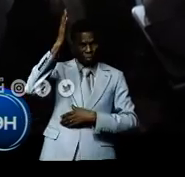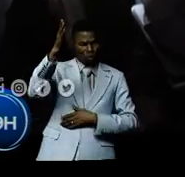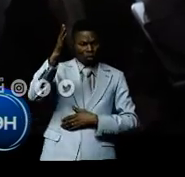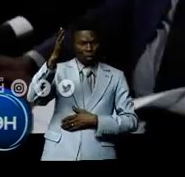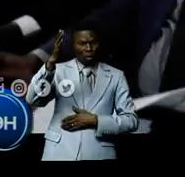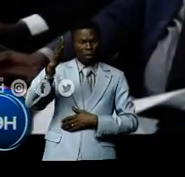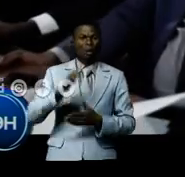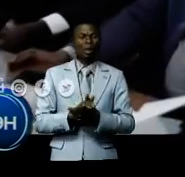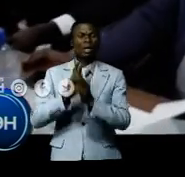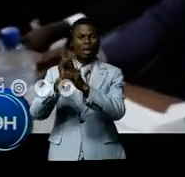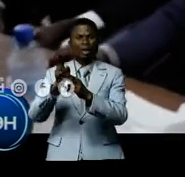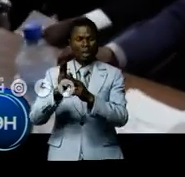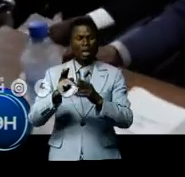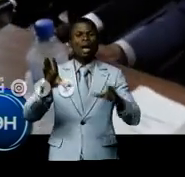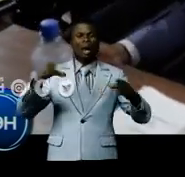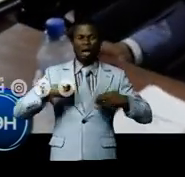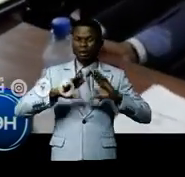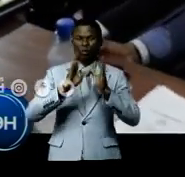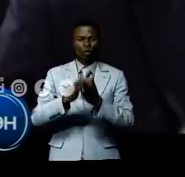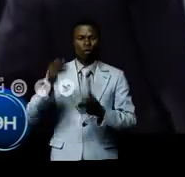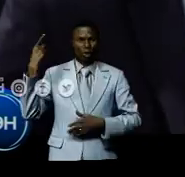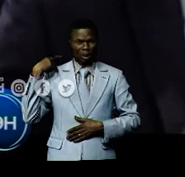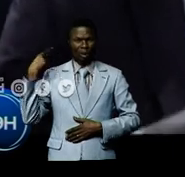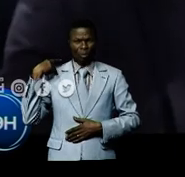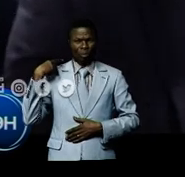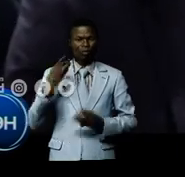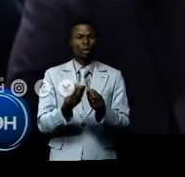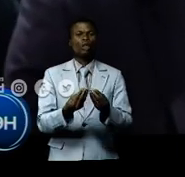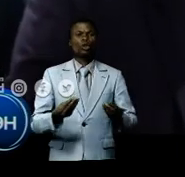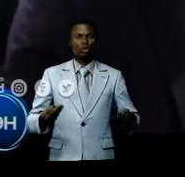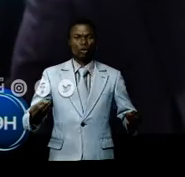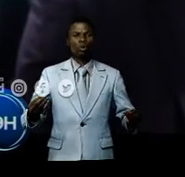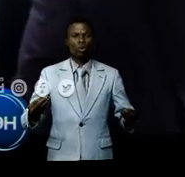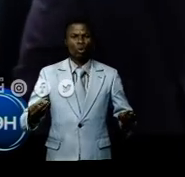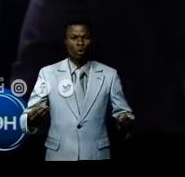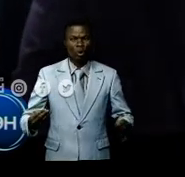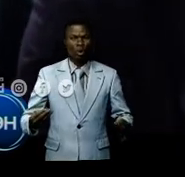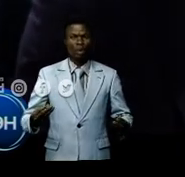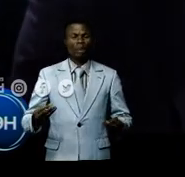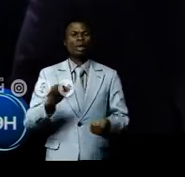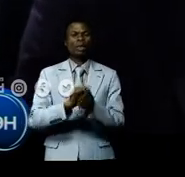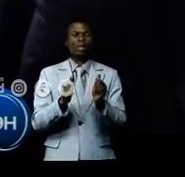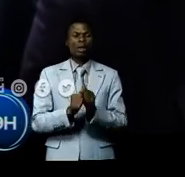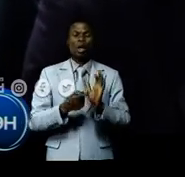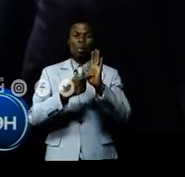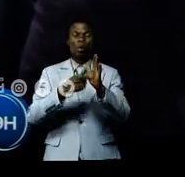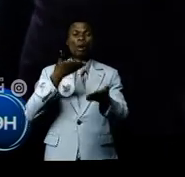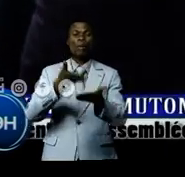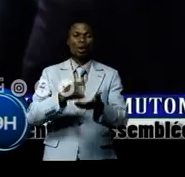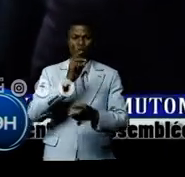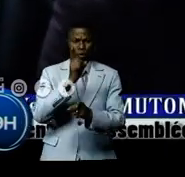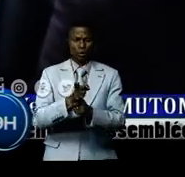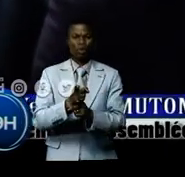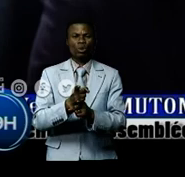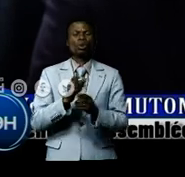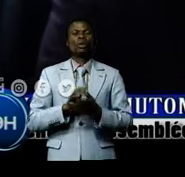appropriées, réponses qui ont convaincu les élus du peuple. Les résultats des votes se présentent comme suit.